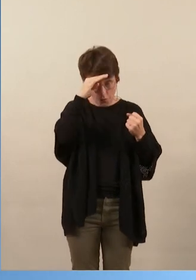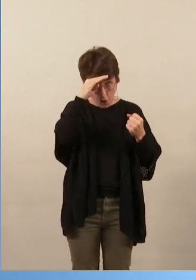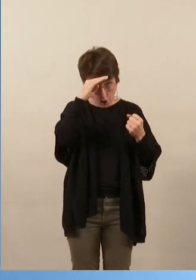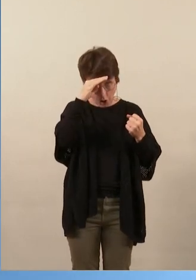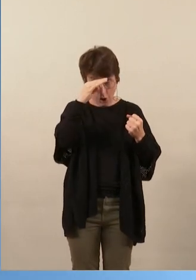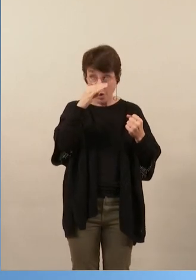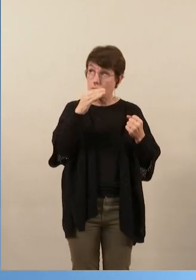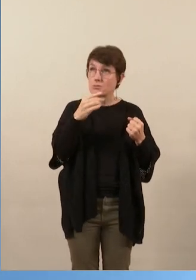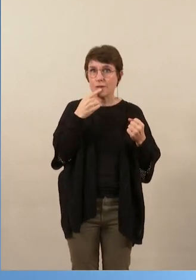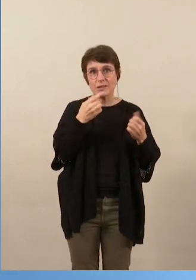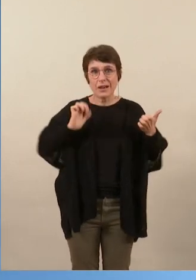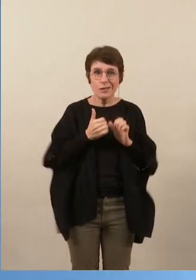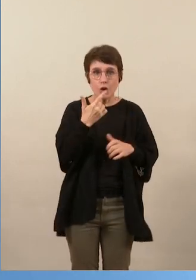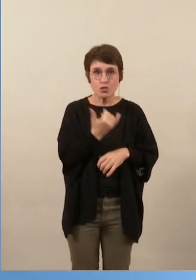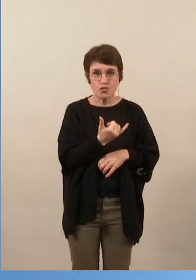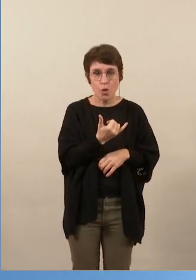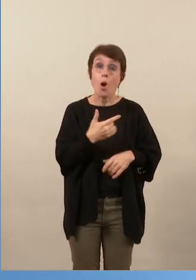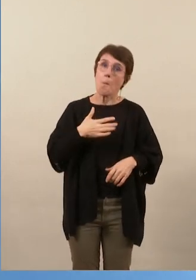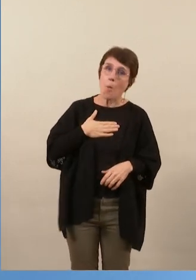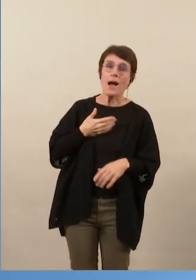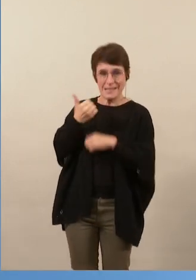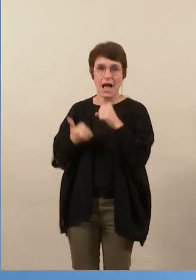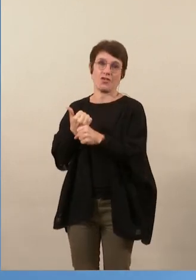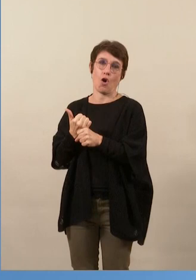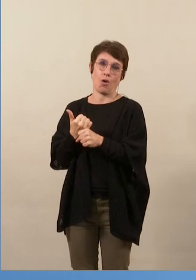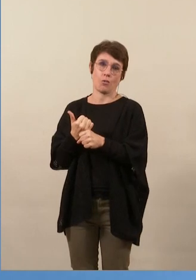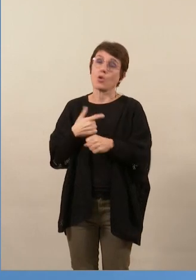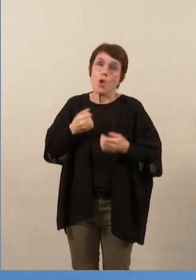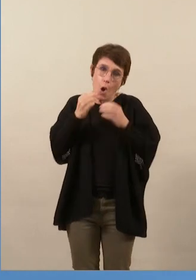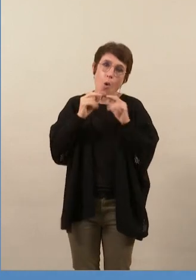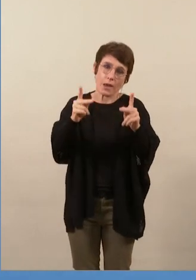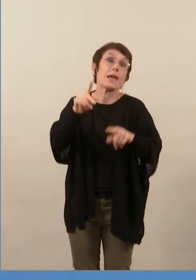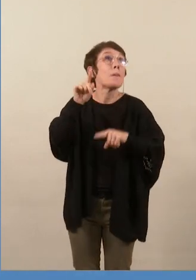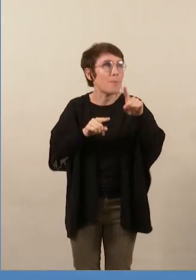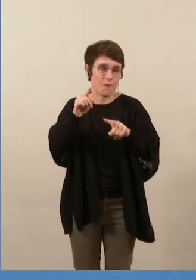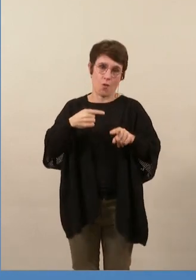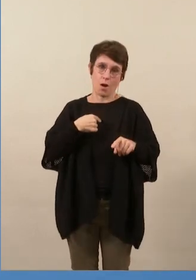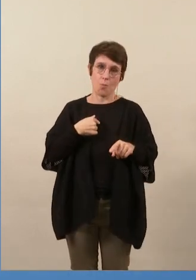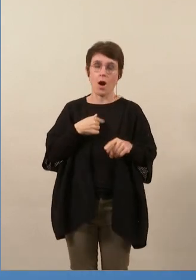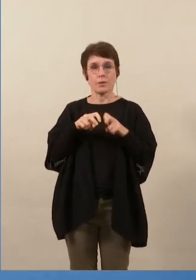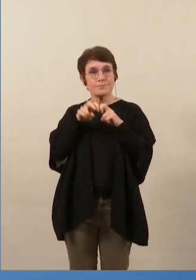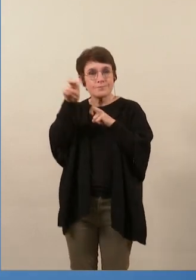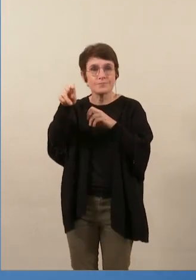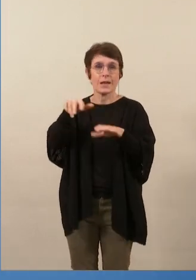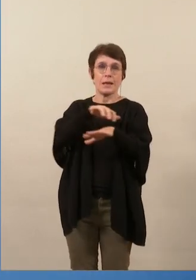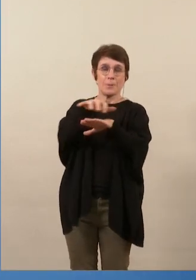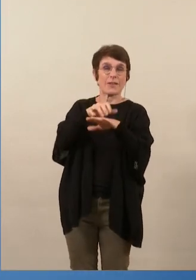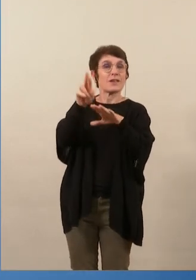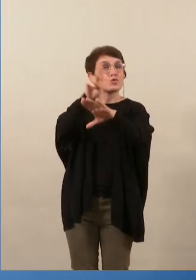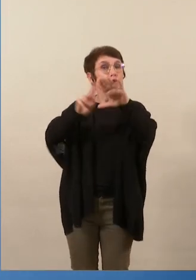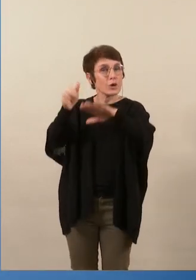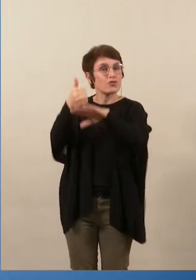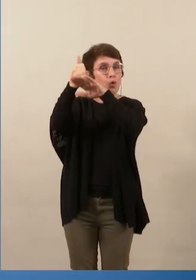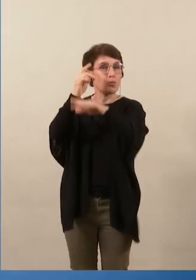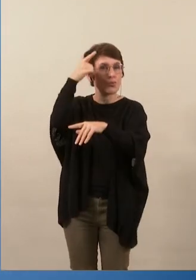voilà donc moi c'est en un an j'assume effectivement que d'utiliser le chauffeur parfois quand je vais à la préfecture de région parce qu'on peut pas forcément